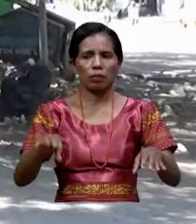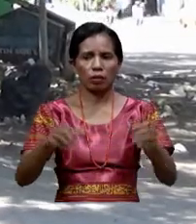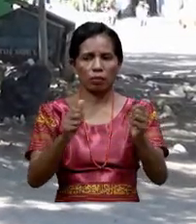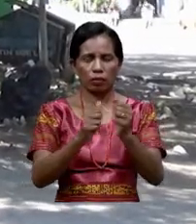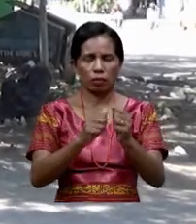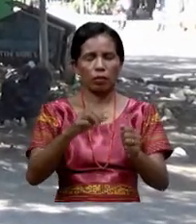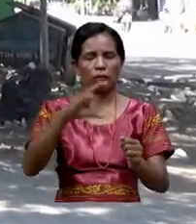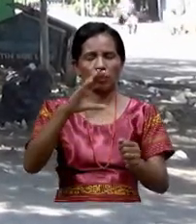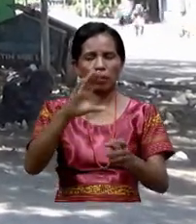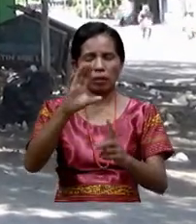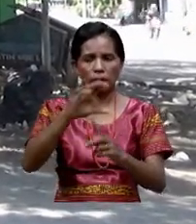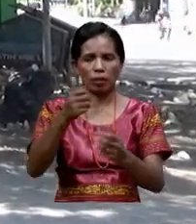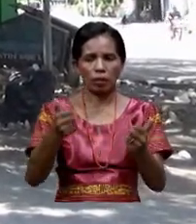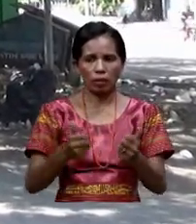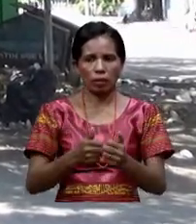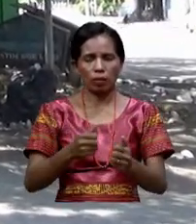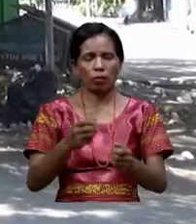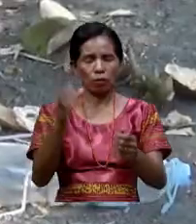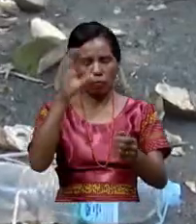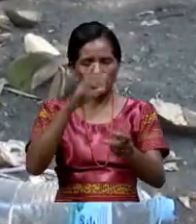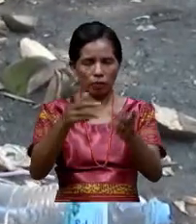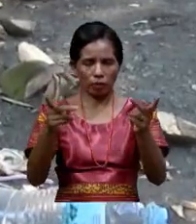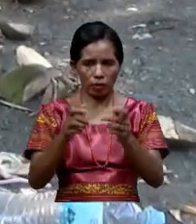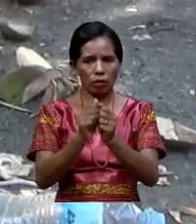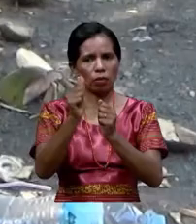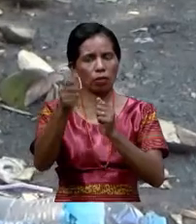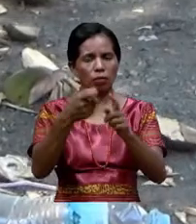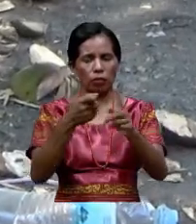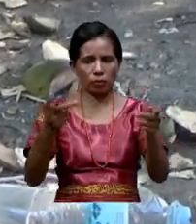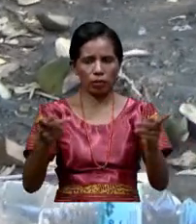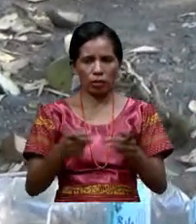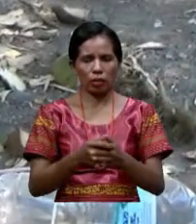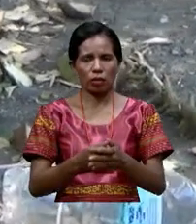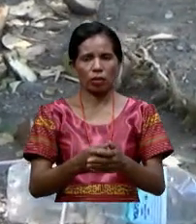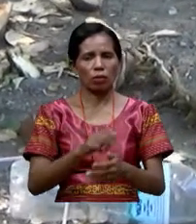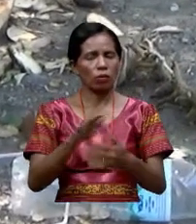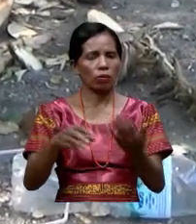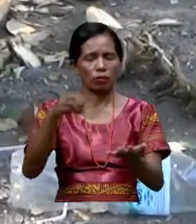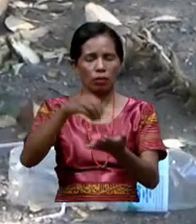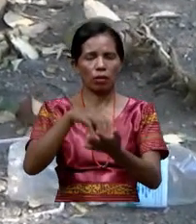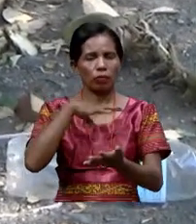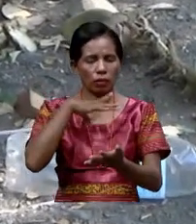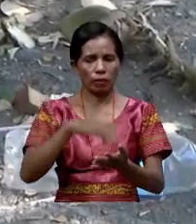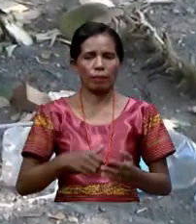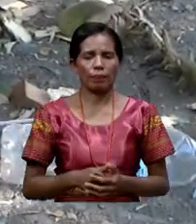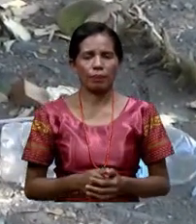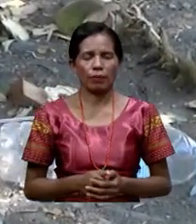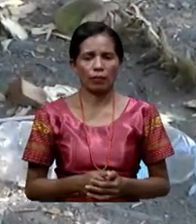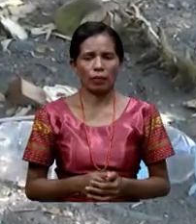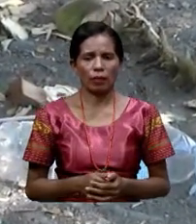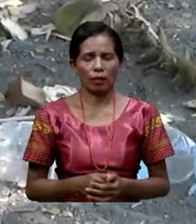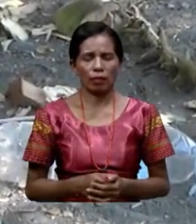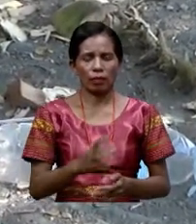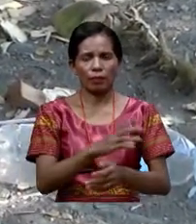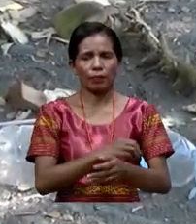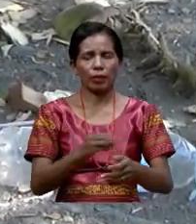se suku buka fatin be do kusu portu di linia tua parti hutu tu ne musu kersian yo tu tan portu di linia mas ne pa soi hene tu